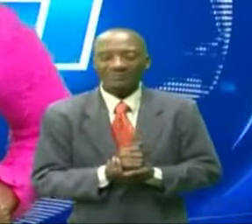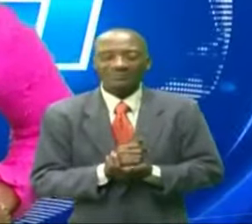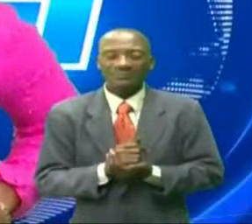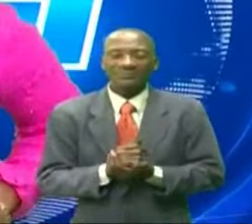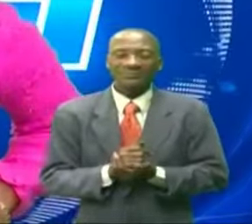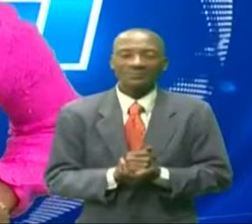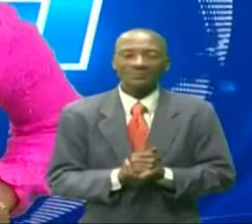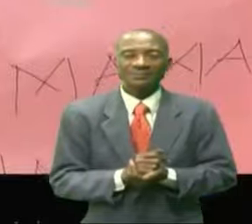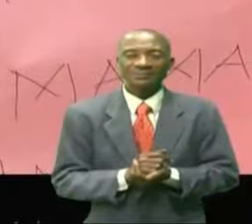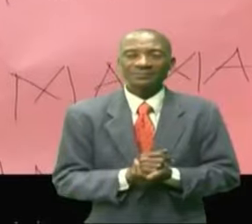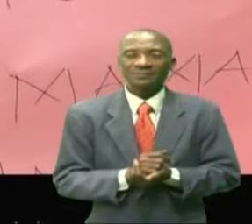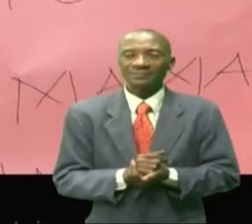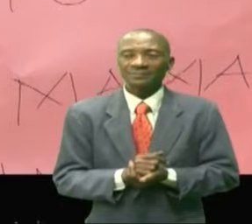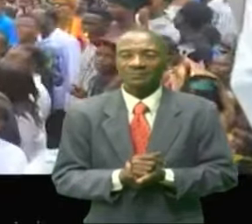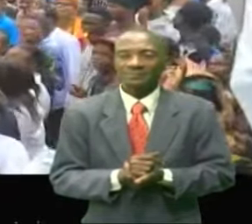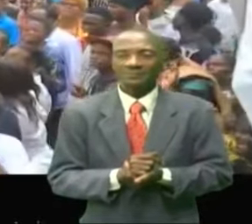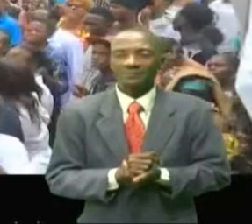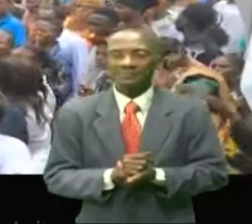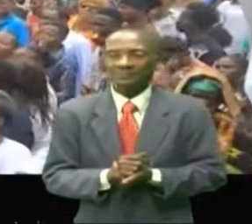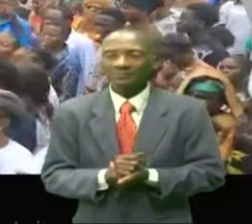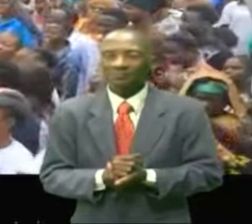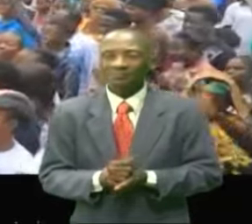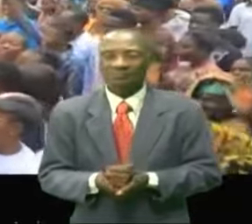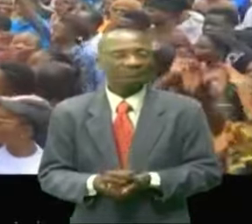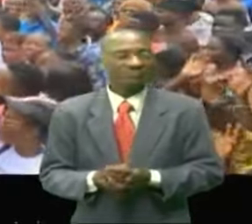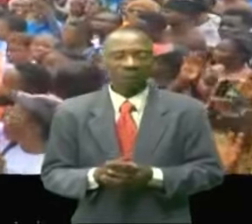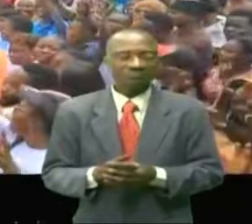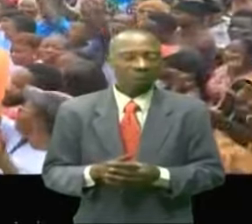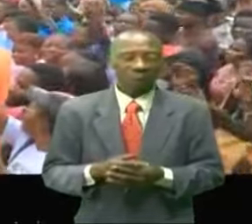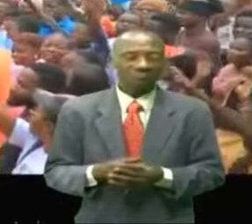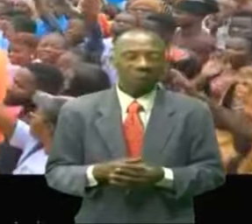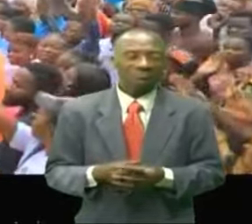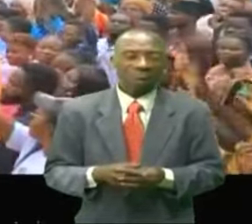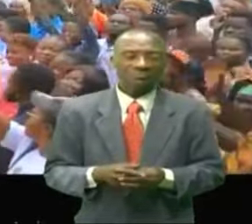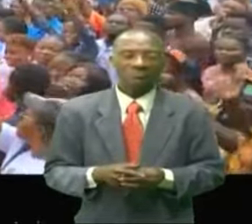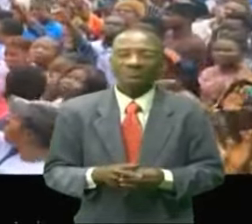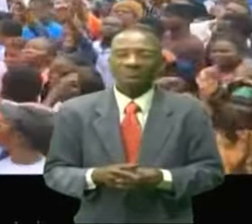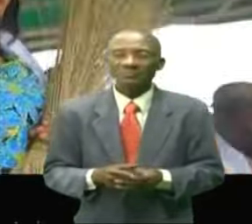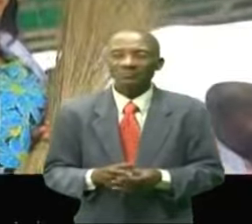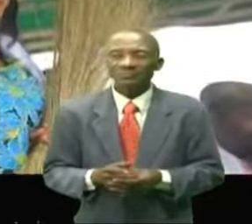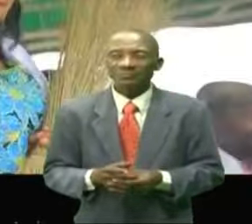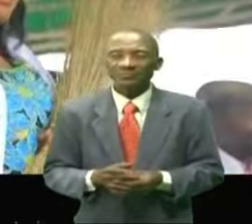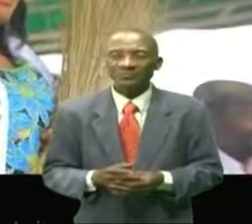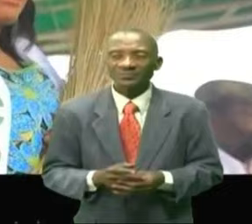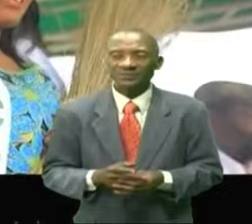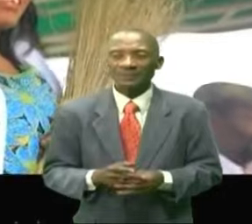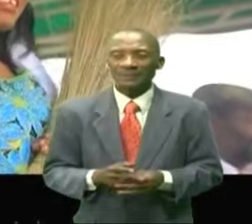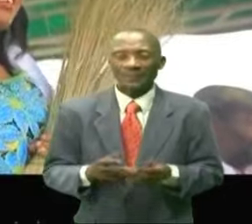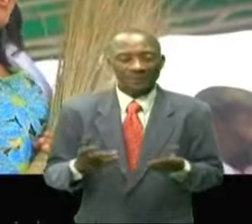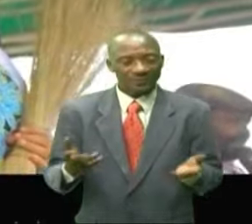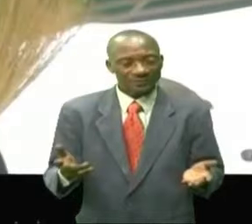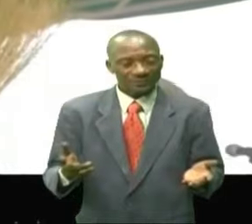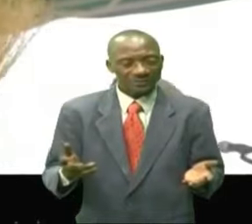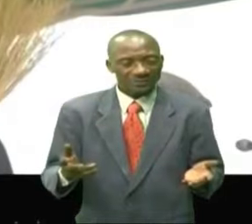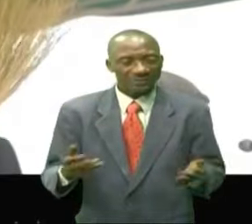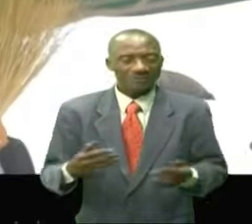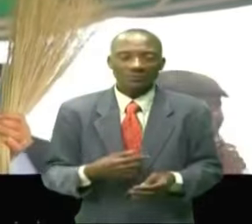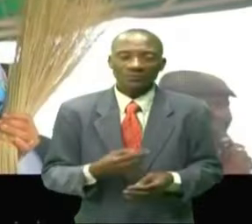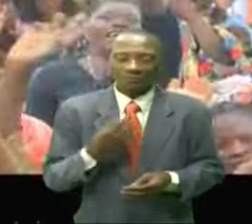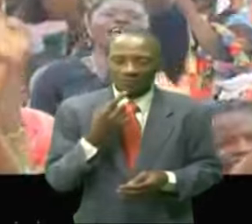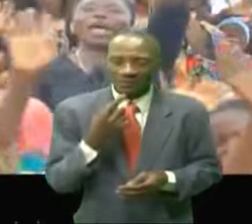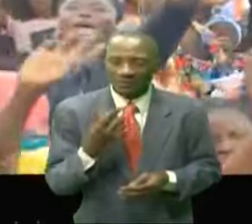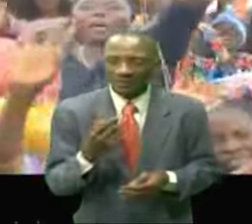Nyangi. Sont venus de tous les quatre coins de la capitale Kinshasa pour répondre à cette rencontre de maman Amoury